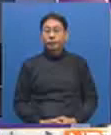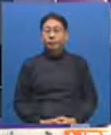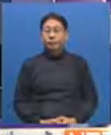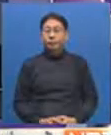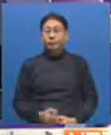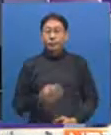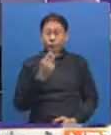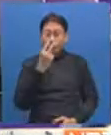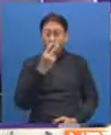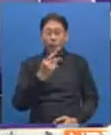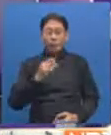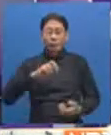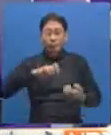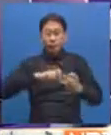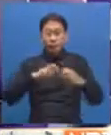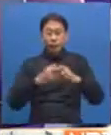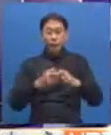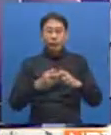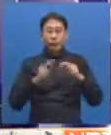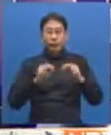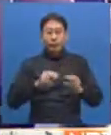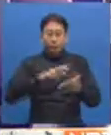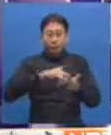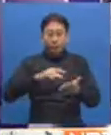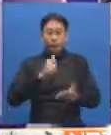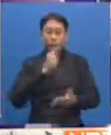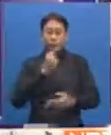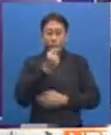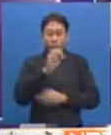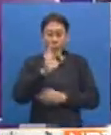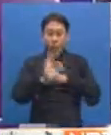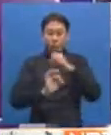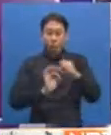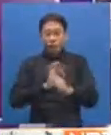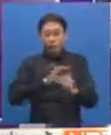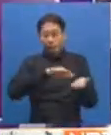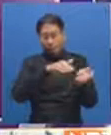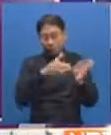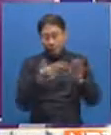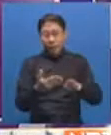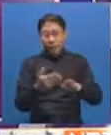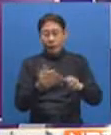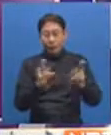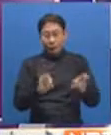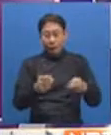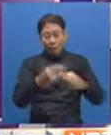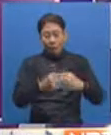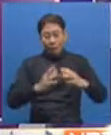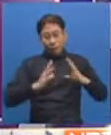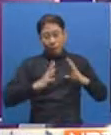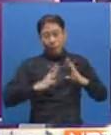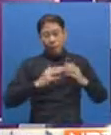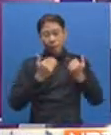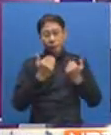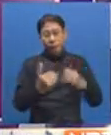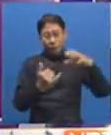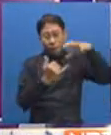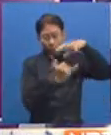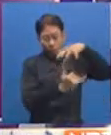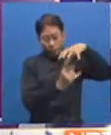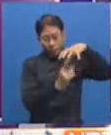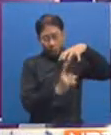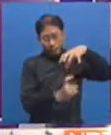แต่หลังจากเกิดเห็นนักศึกษาหญิงอายุเองค่า 19ปีนะคะเสียชีวิตภายในห้องพักโดยมีการคาดการณ์ว่า